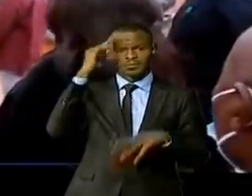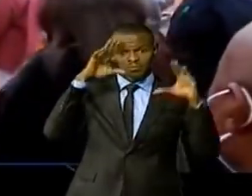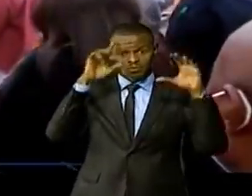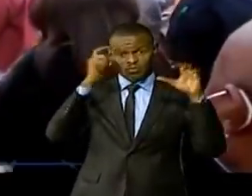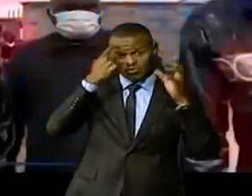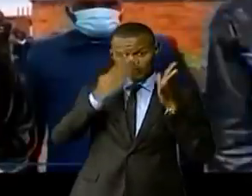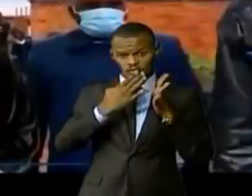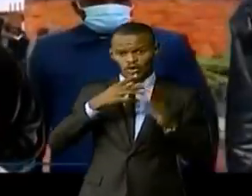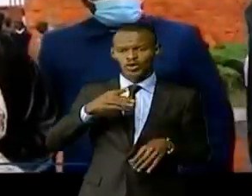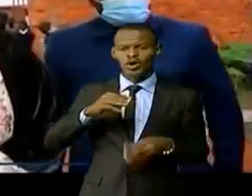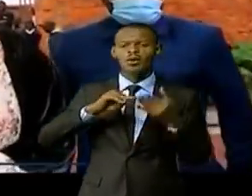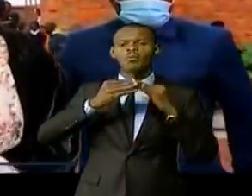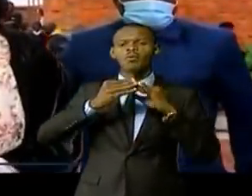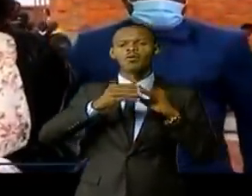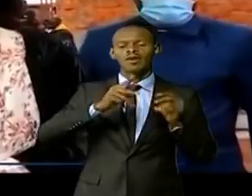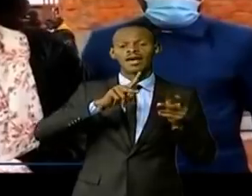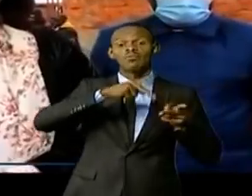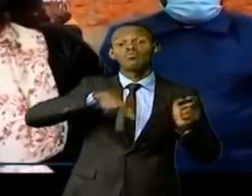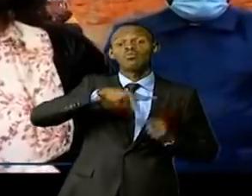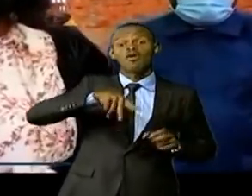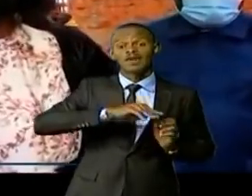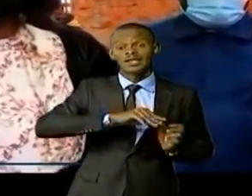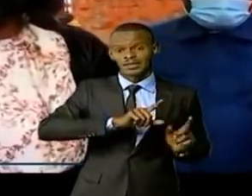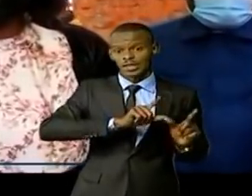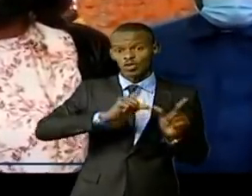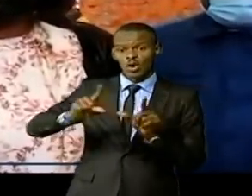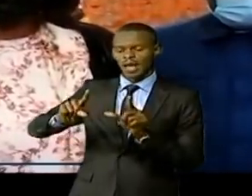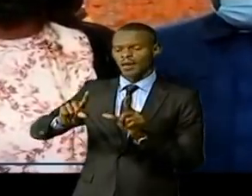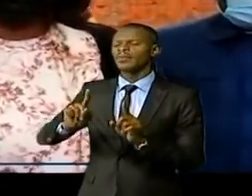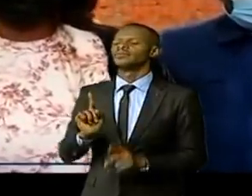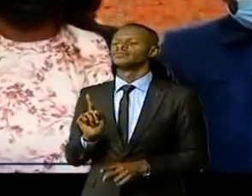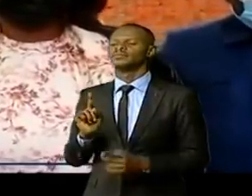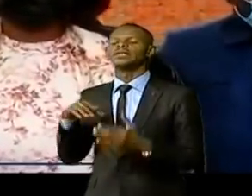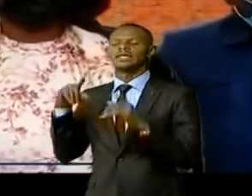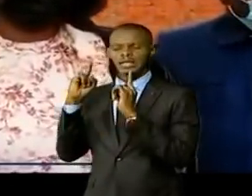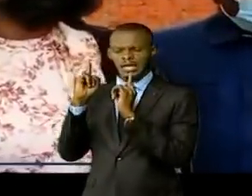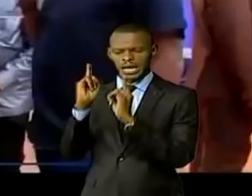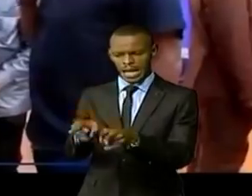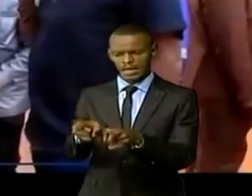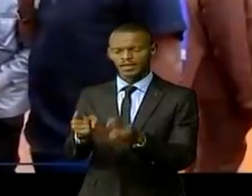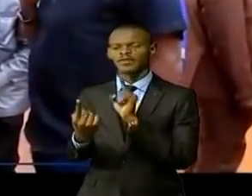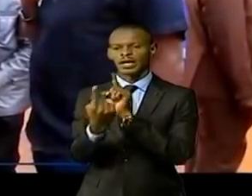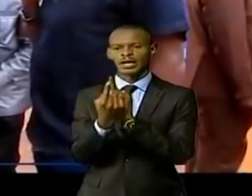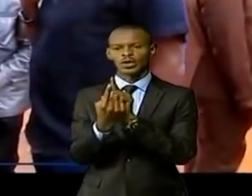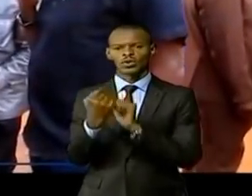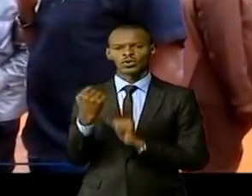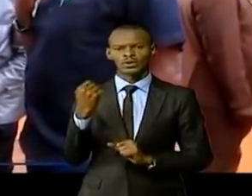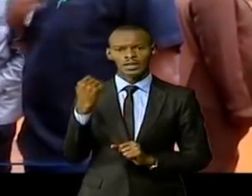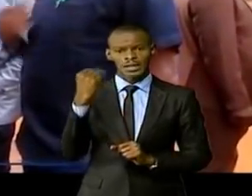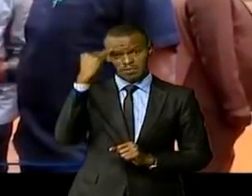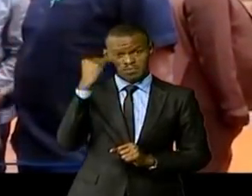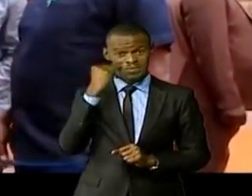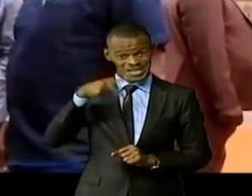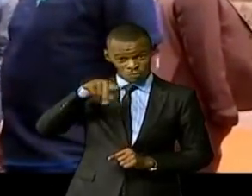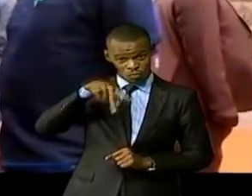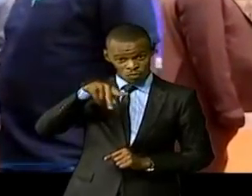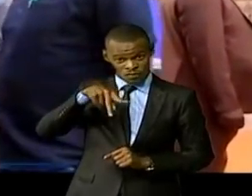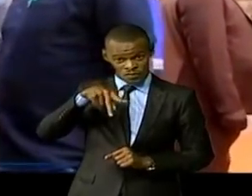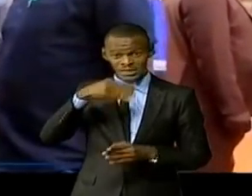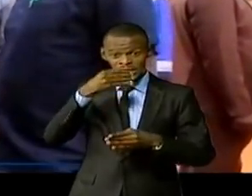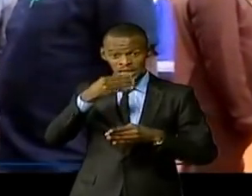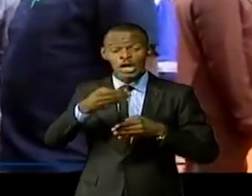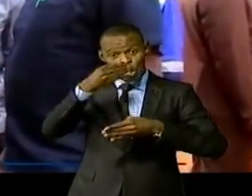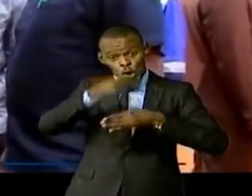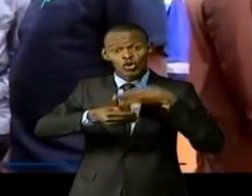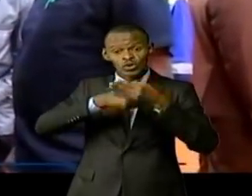des explications du commissaire général en charge des infrastructures, Paulin Kalaou, avant de donner des instructions à l'entrepreneur pour